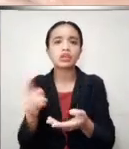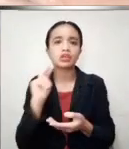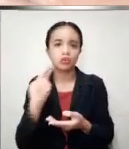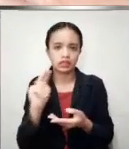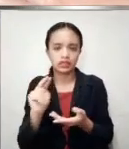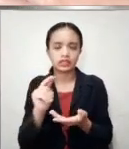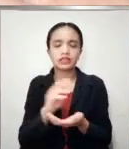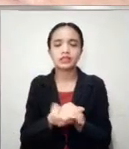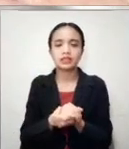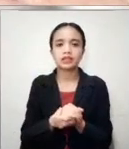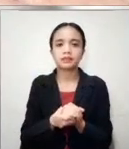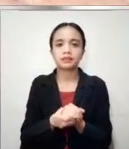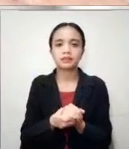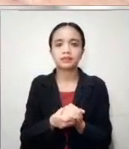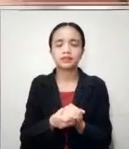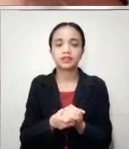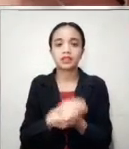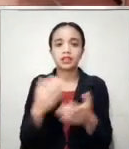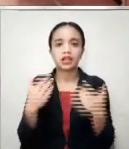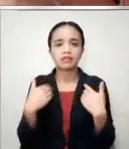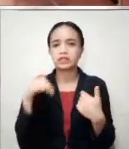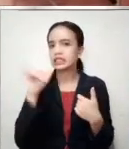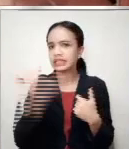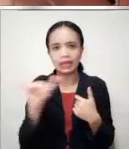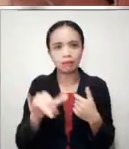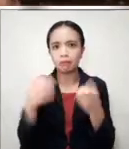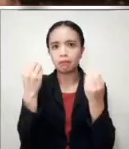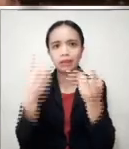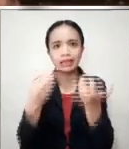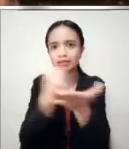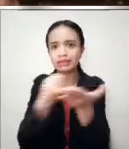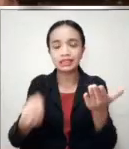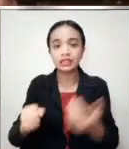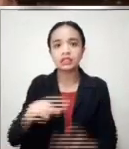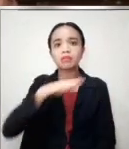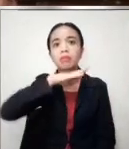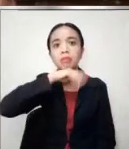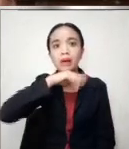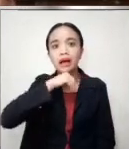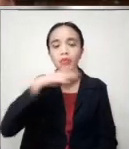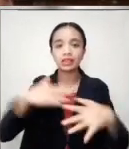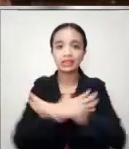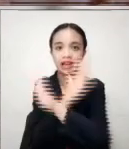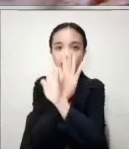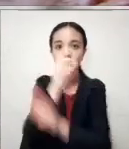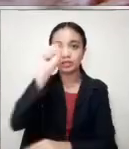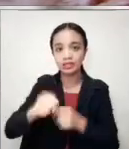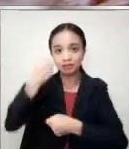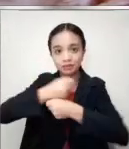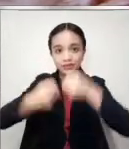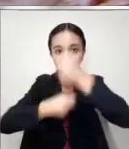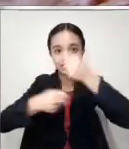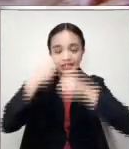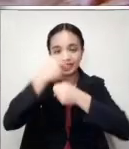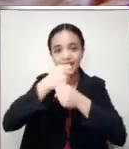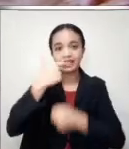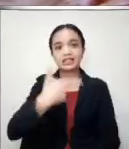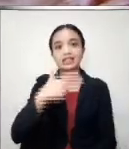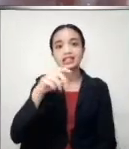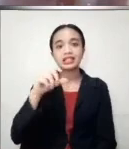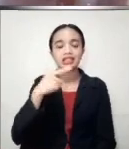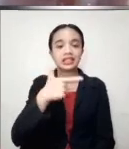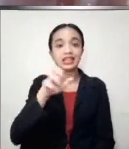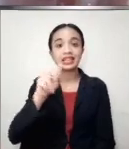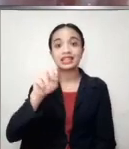producers. May oversupply din daw ngayon ng karding baboy sa Davao, South Cotabato at General Santos City. Sa South Cotabato